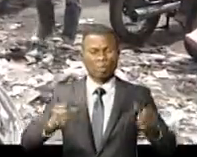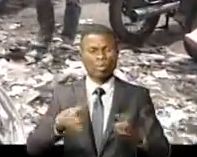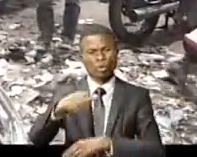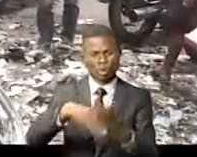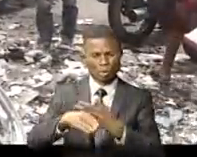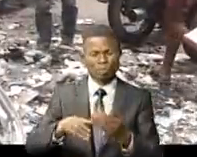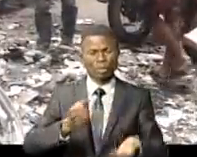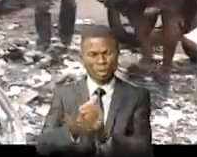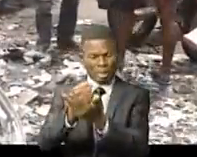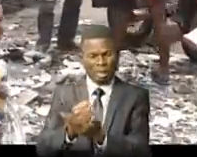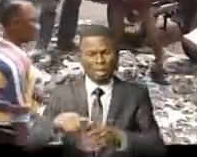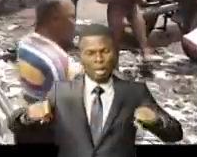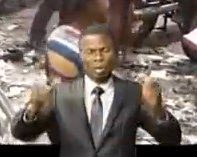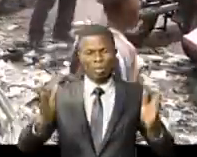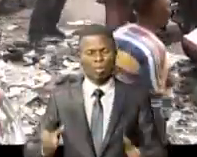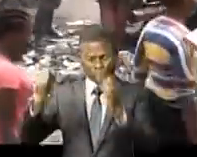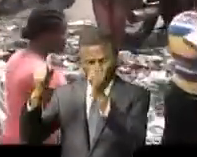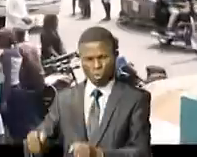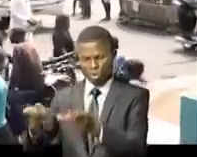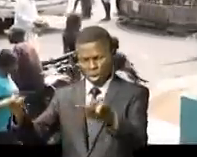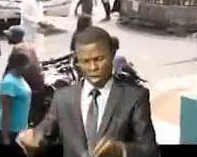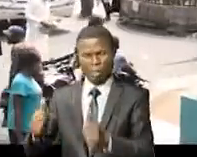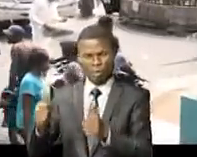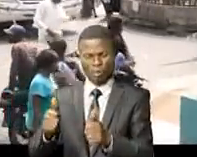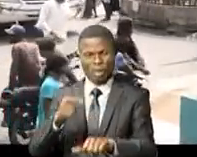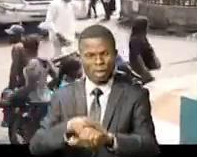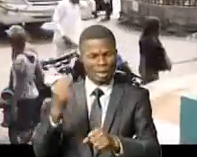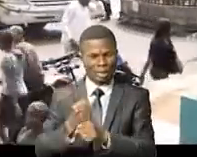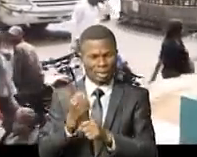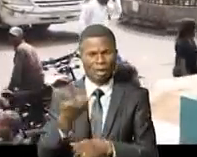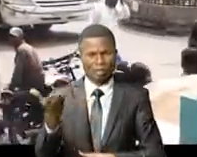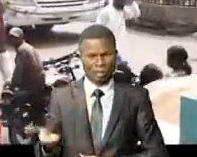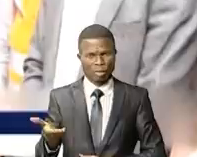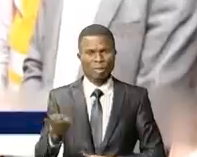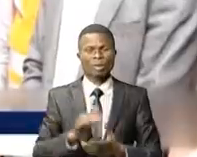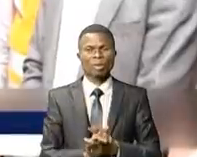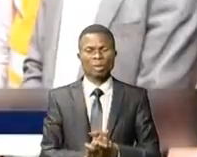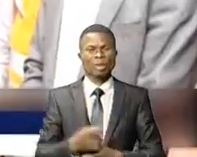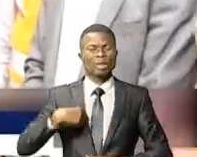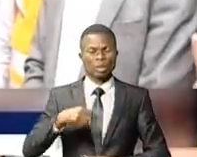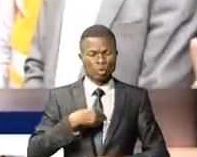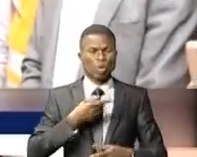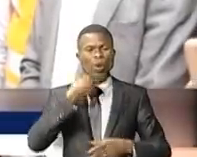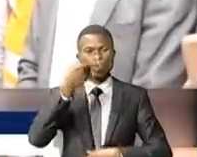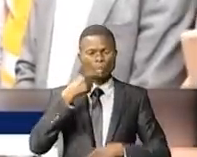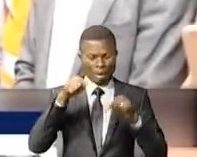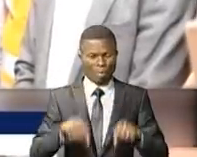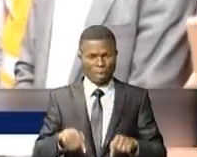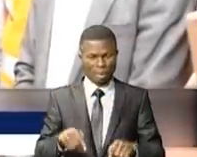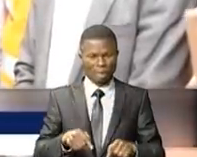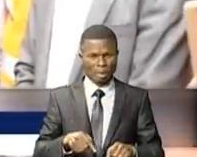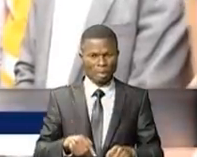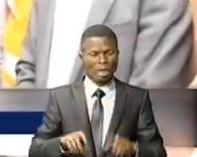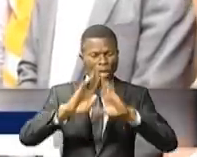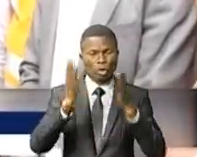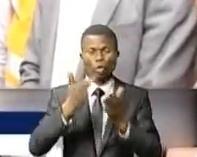aux motocyclistes de stationner en sécurité pendant les heures de service. Donc nous avons parlé et maintenant là, ce que nous